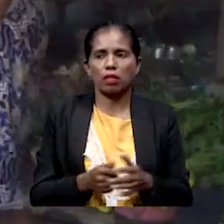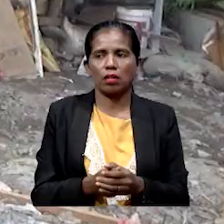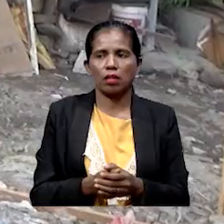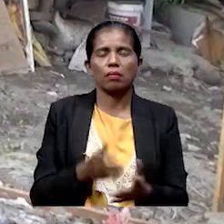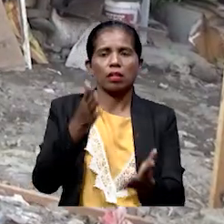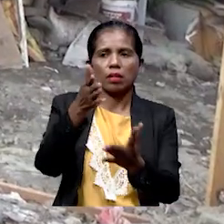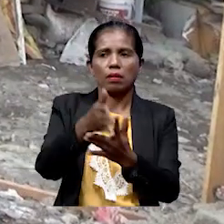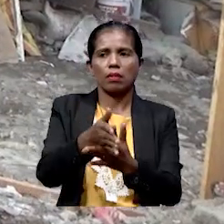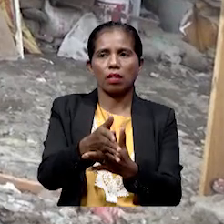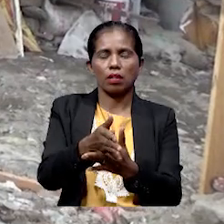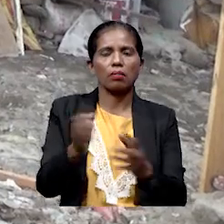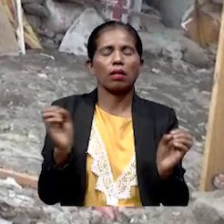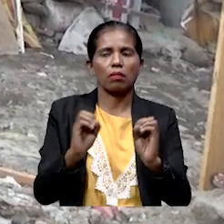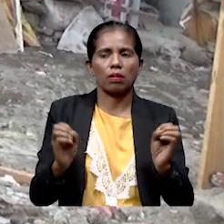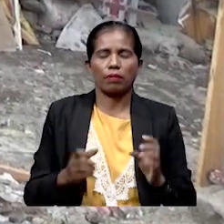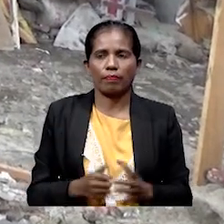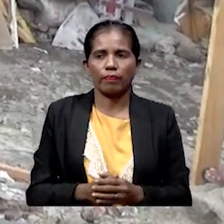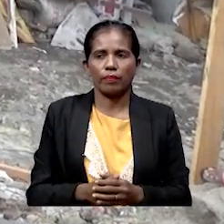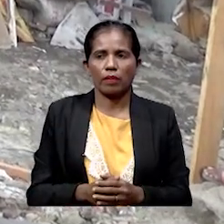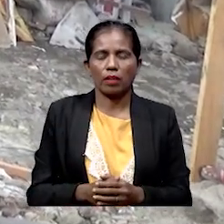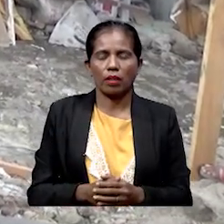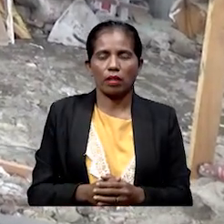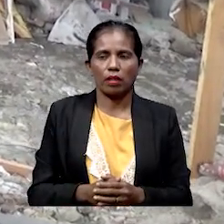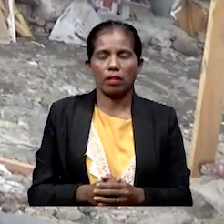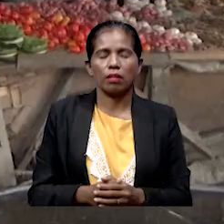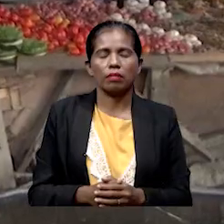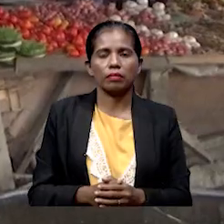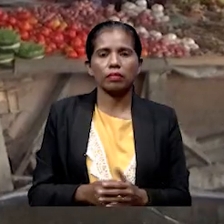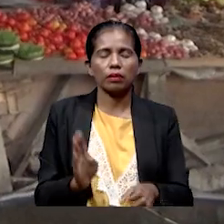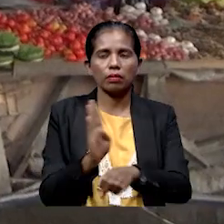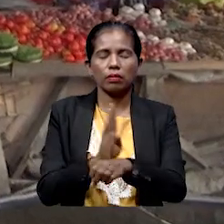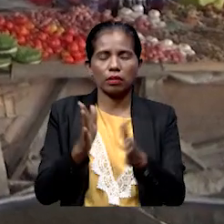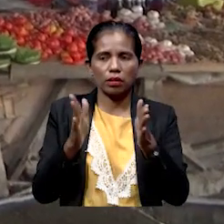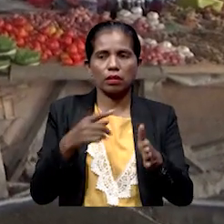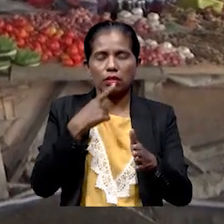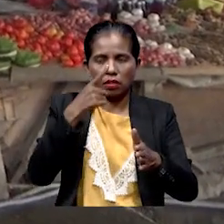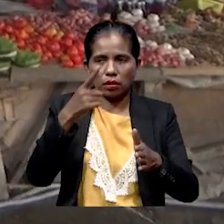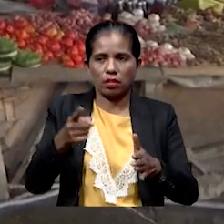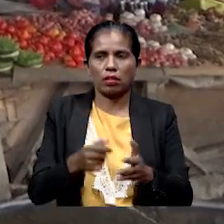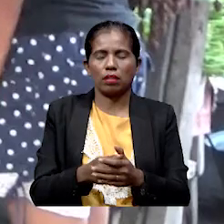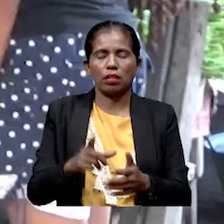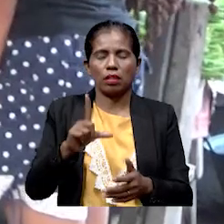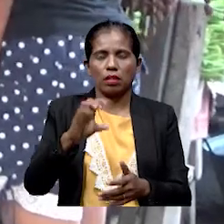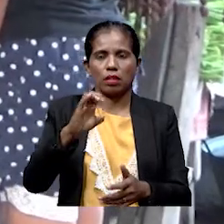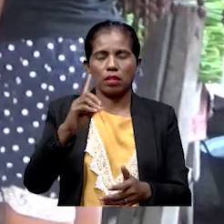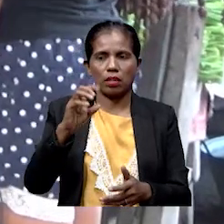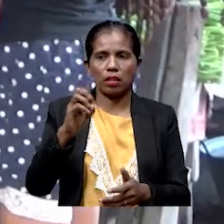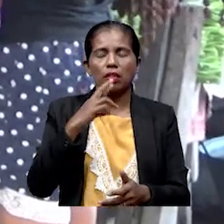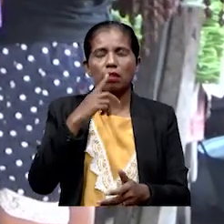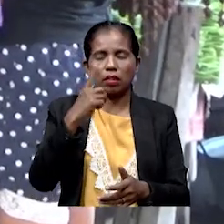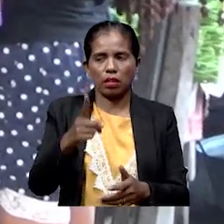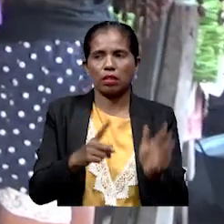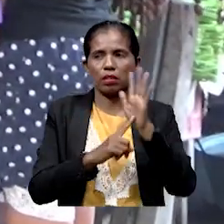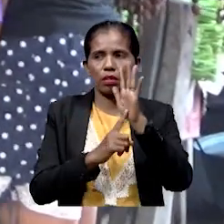sa Hatamba preocupação vendedor ex mercado Comoro, chefe de recursos humanos no jurídico líder, Georgina da Silva